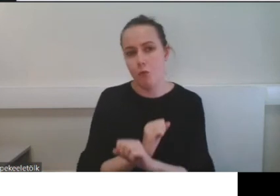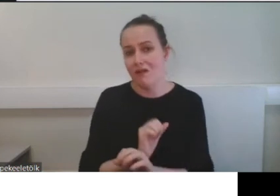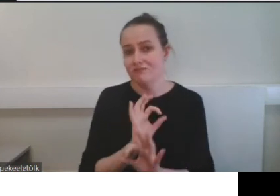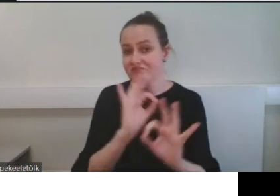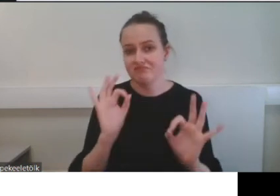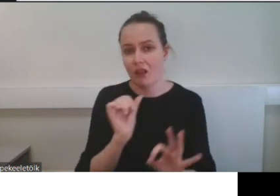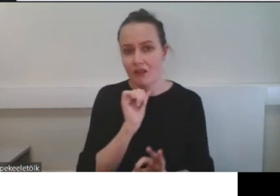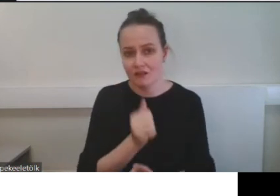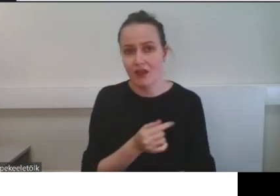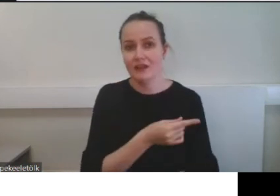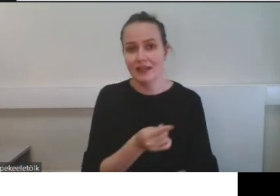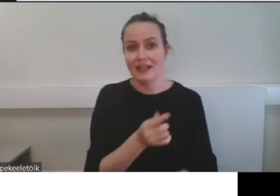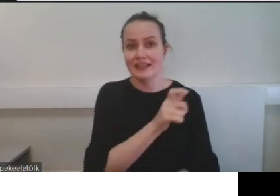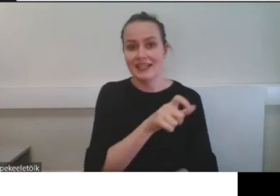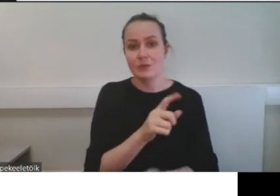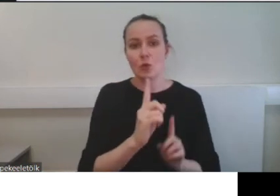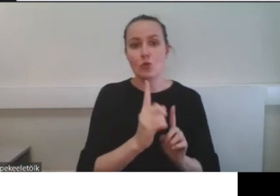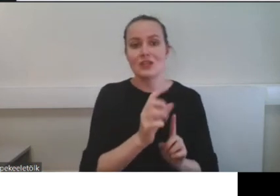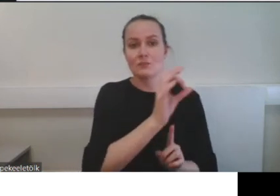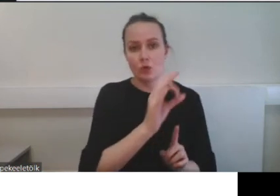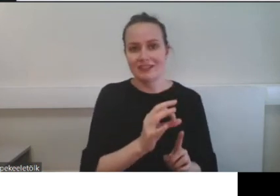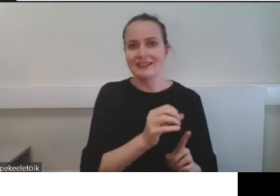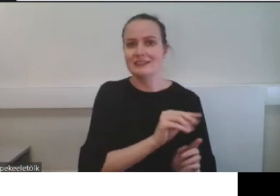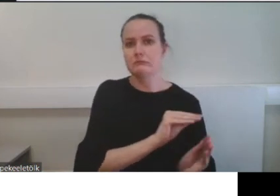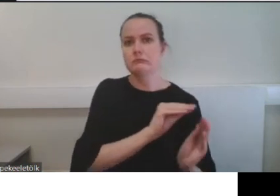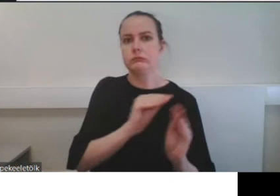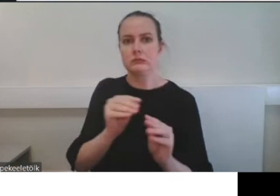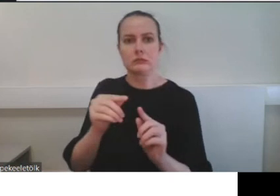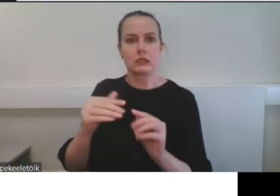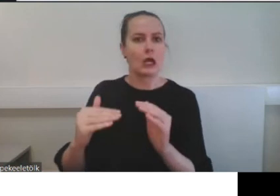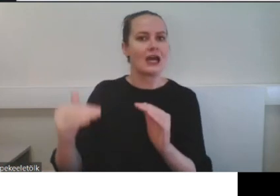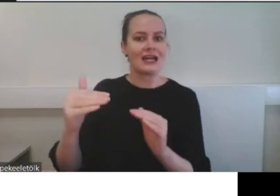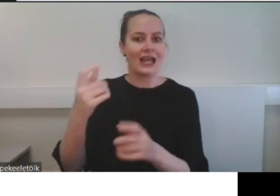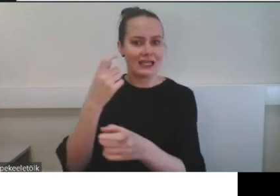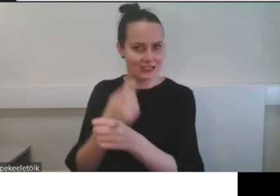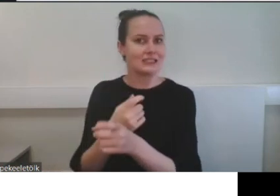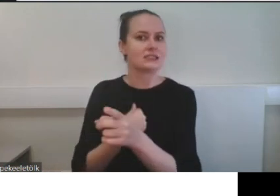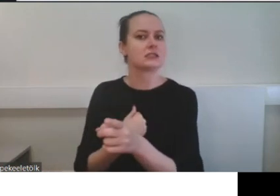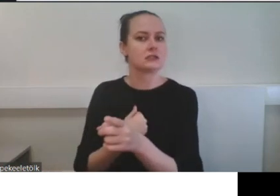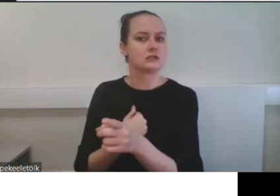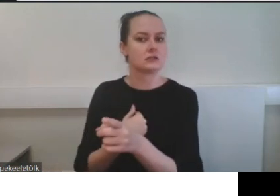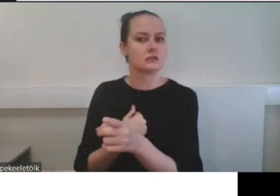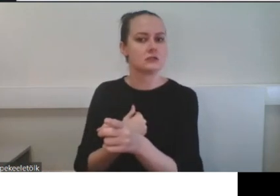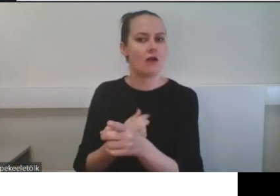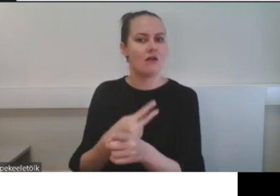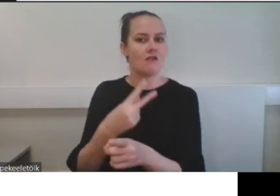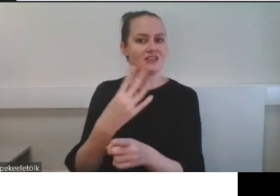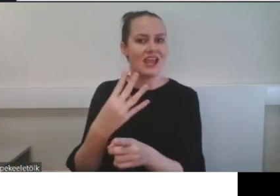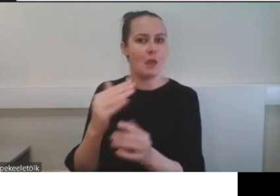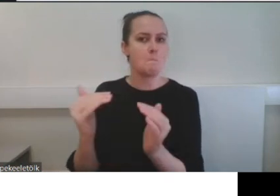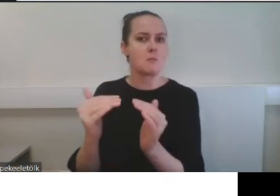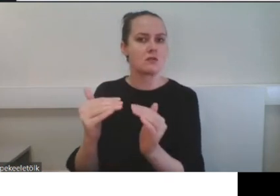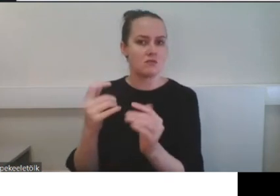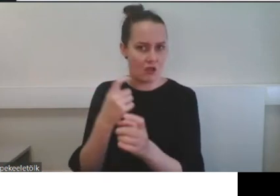vahemik, see on nüüd antud uuringu peapiiriga, alates 19 000 kuni siis cirka 32